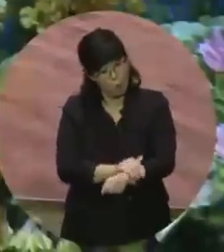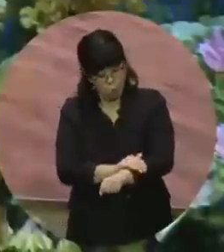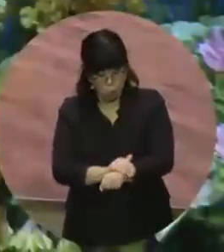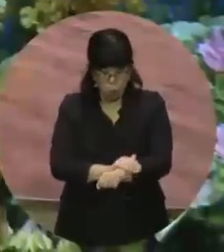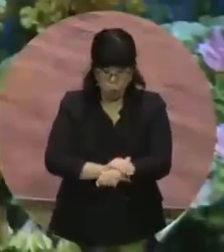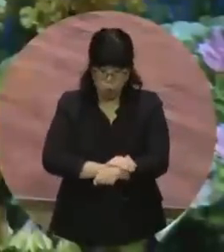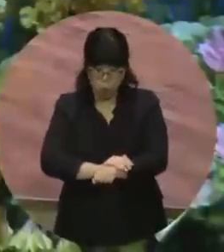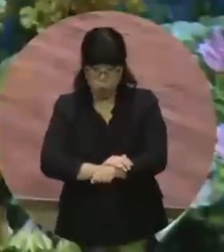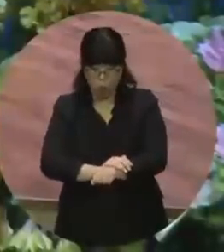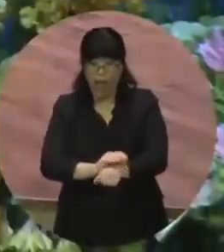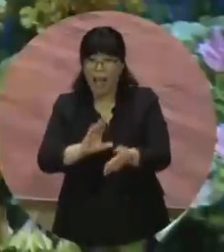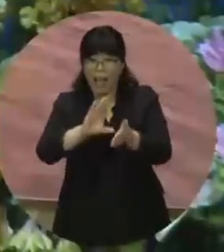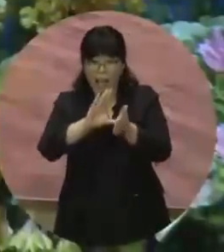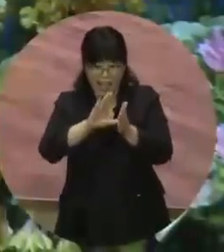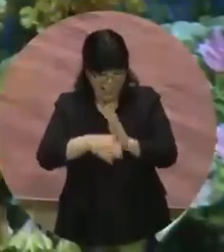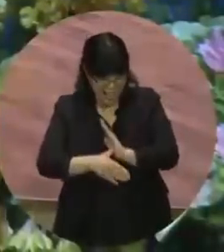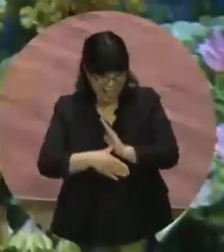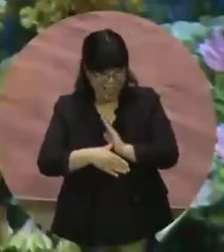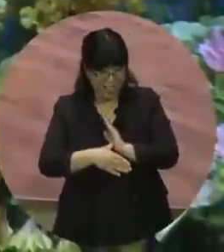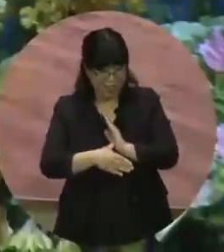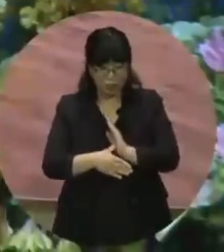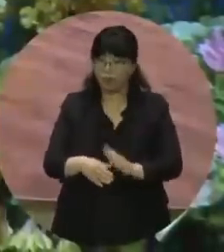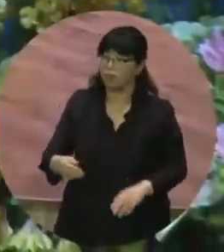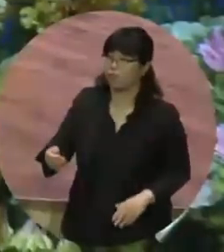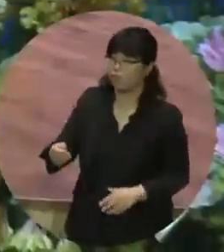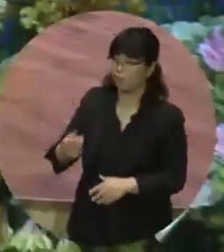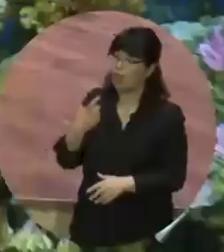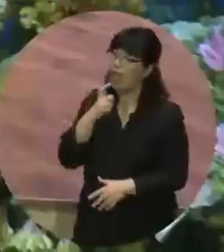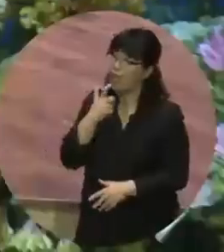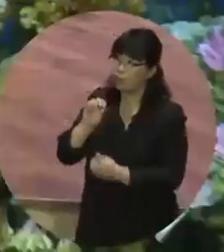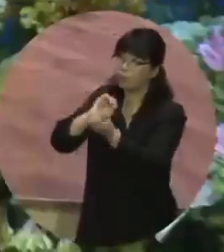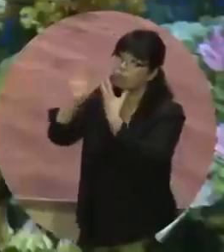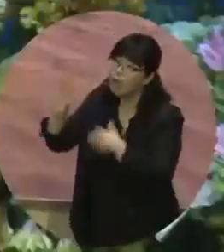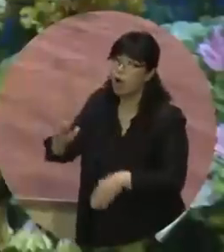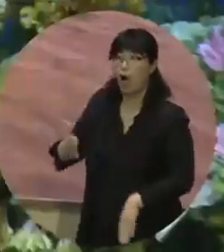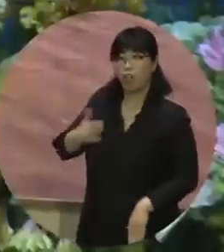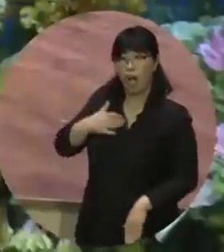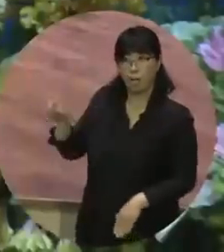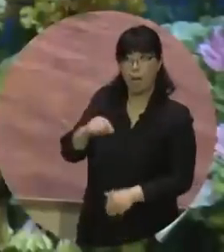합니까? 하나님 이름을 바라요. 하나님께서